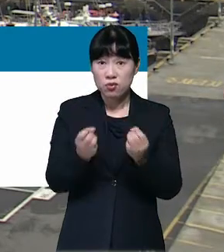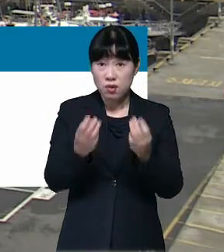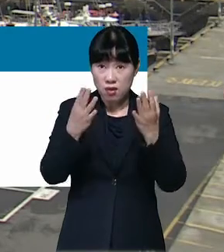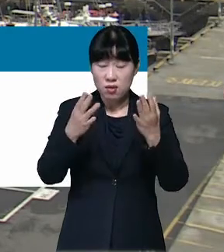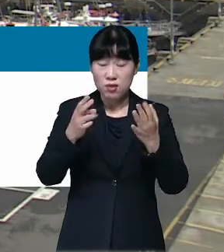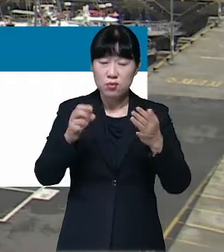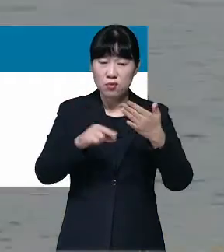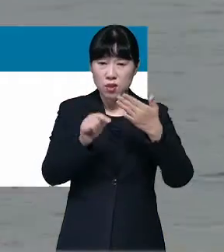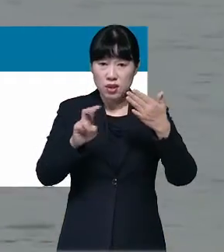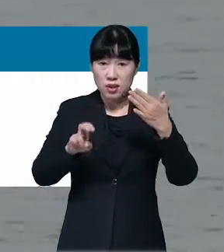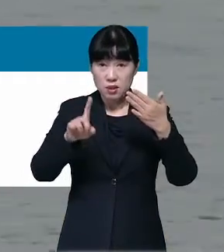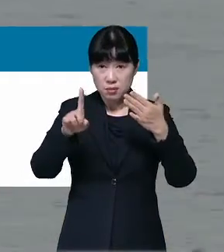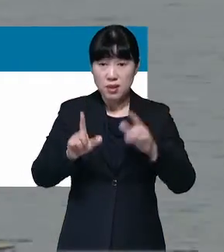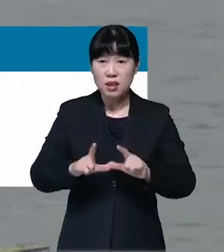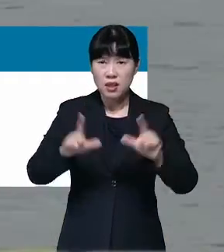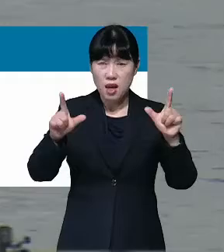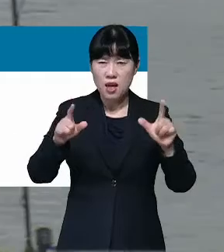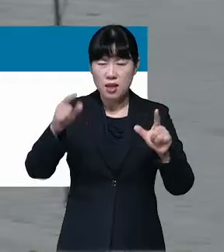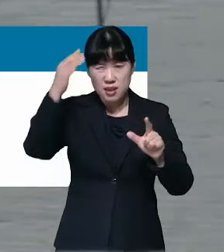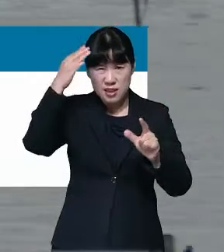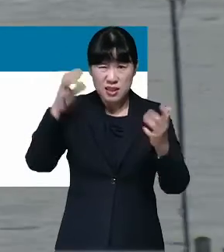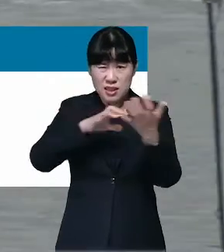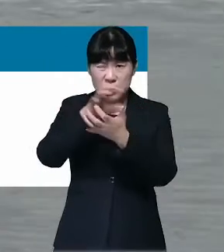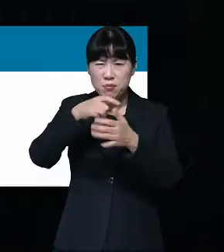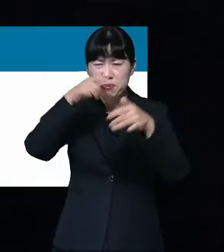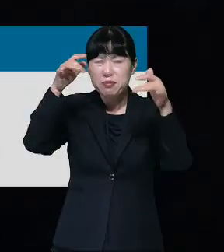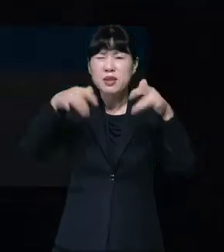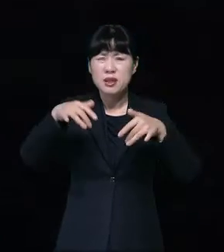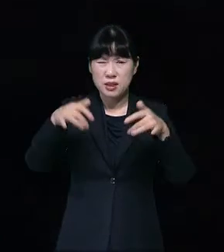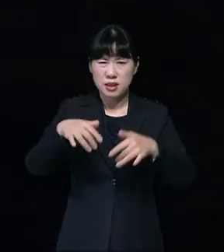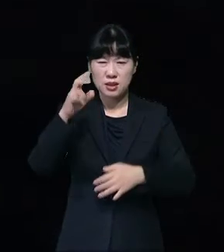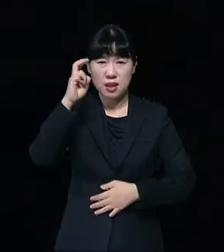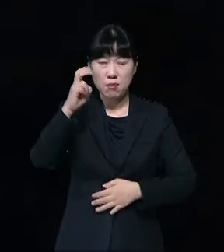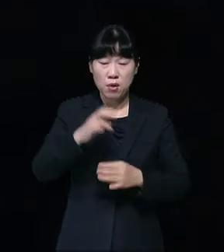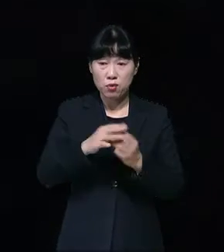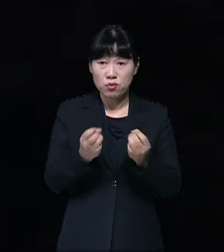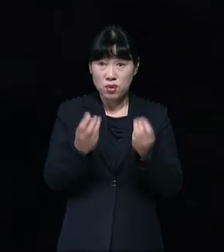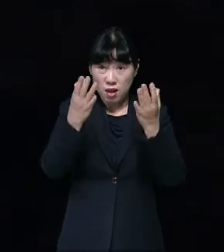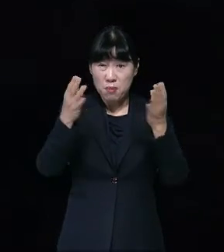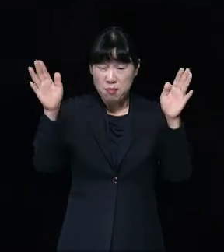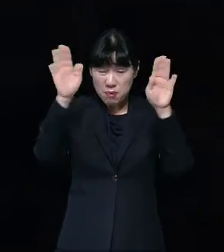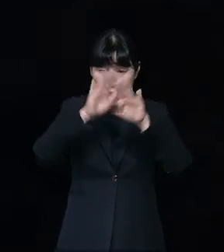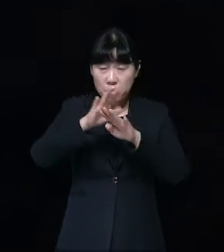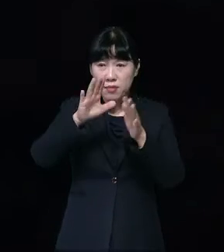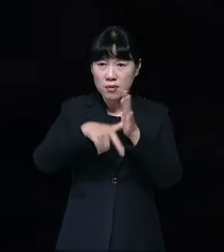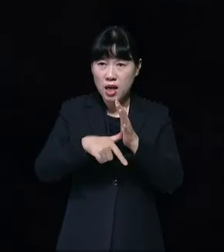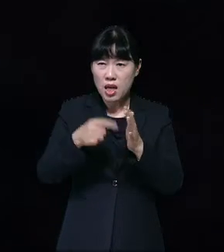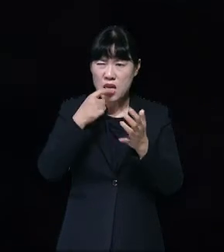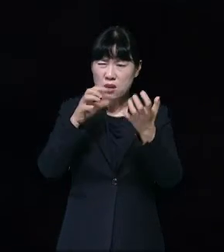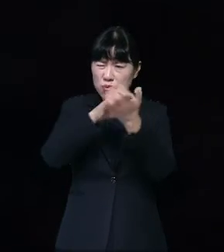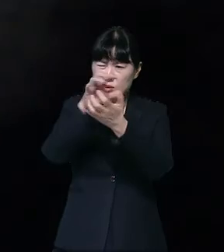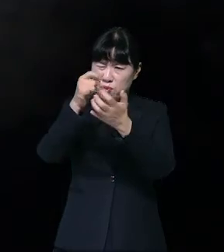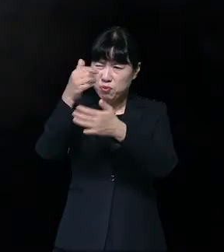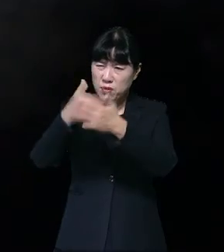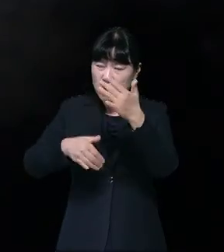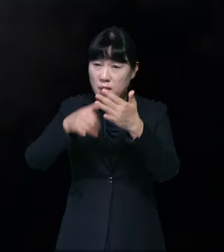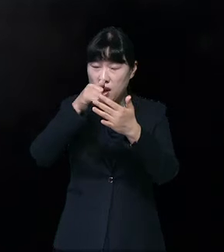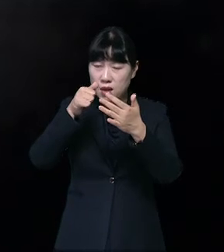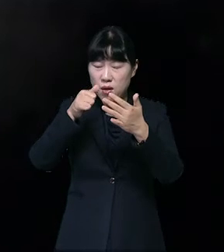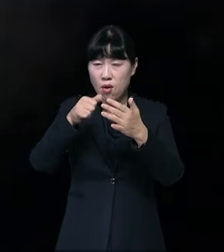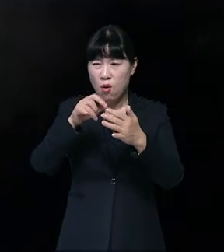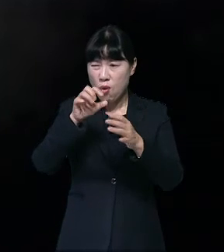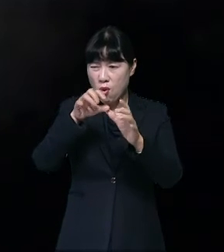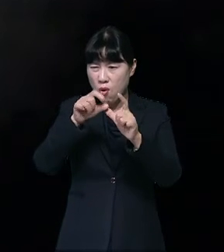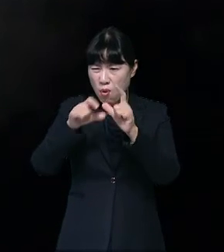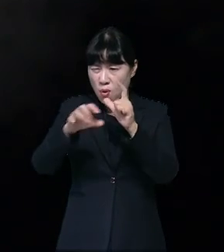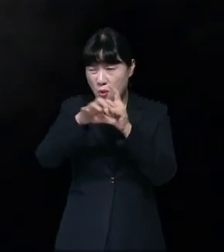당일인 21일은 흐리고 비가 오는 날씨가 되겠습니다. 추석 당일 밤에는 구름이 다 걷히지 않을 것으로 보여 일부